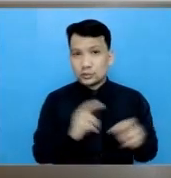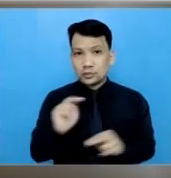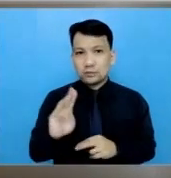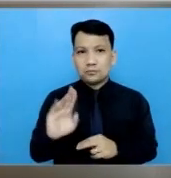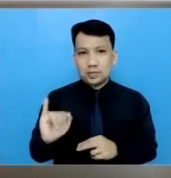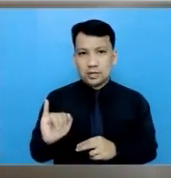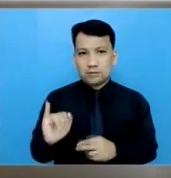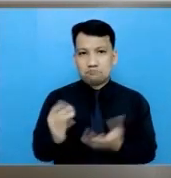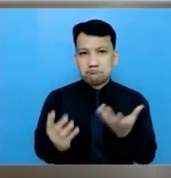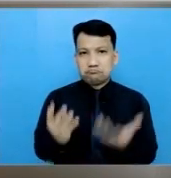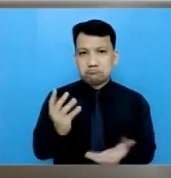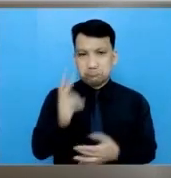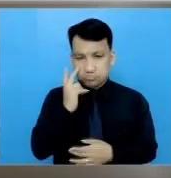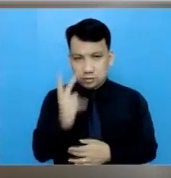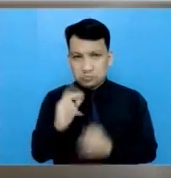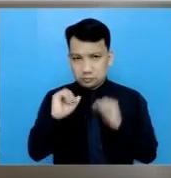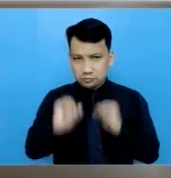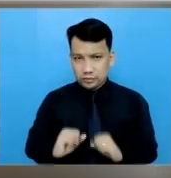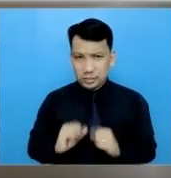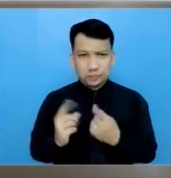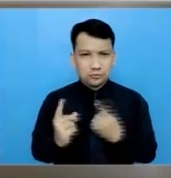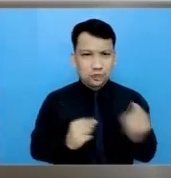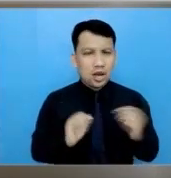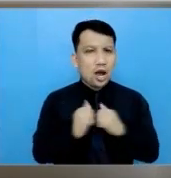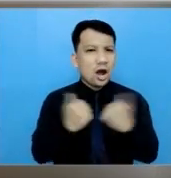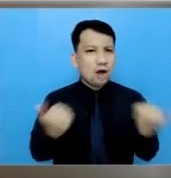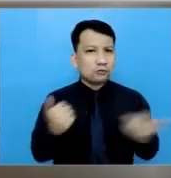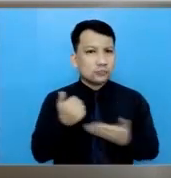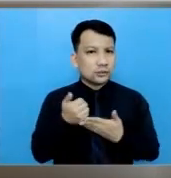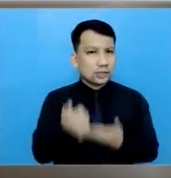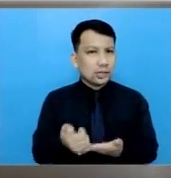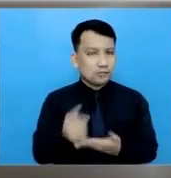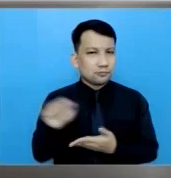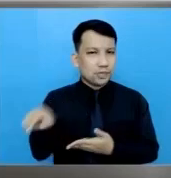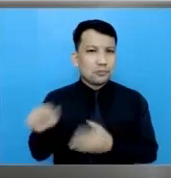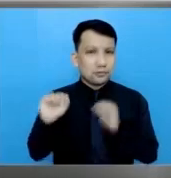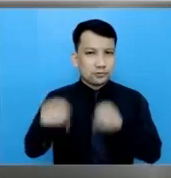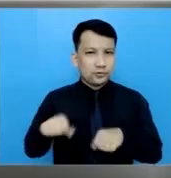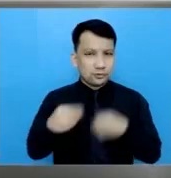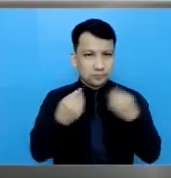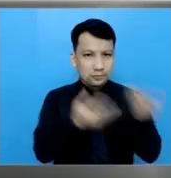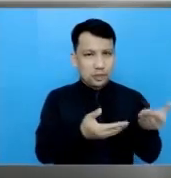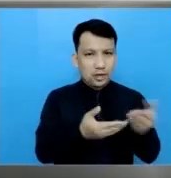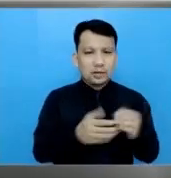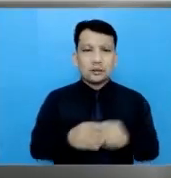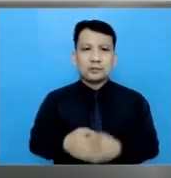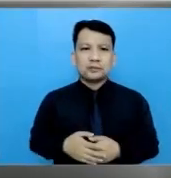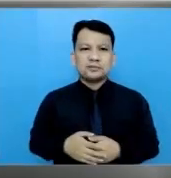kung ano po yung mga kailangan pa nila, kung paano tayo makatulong sa kanila. Then ibibigay po natin.